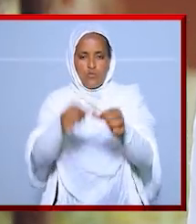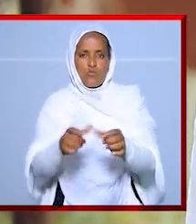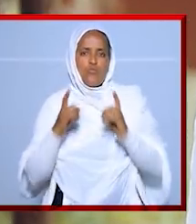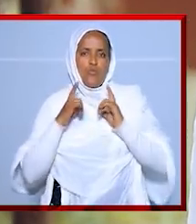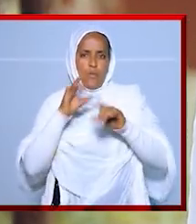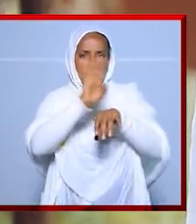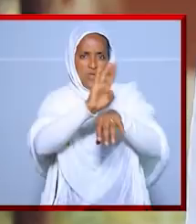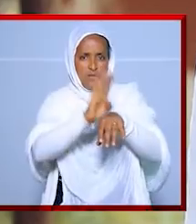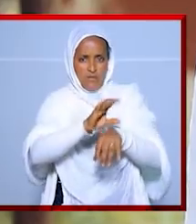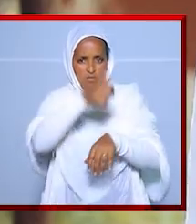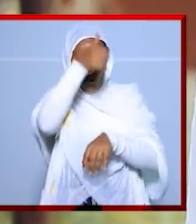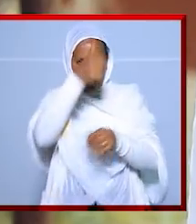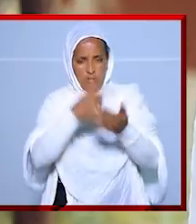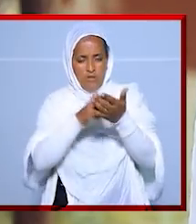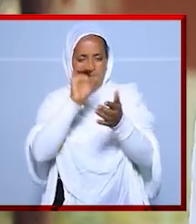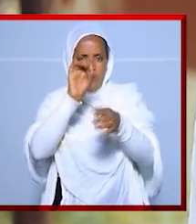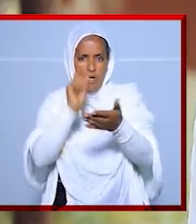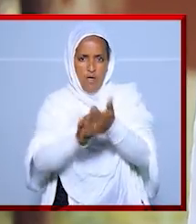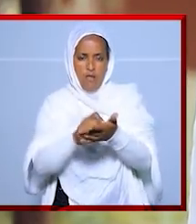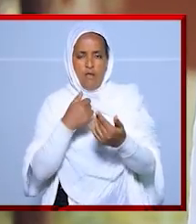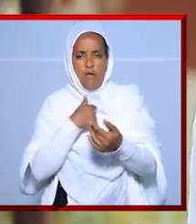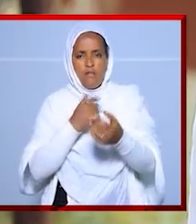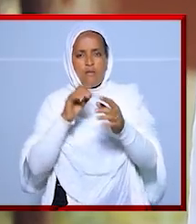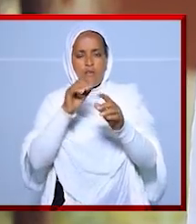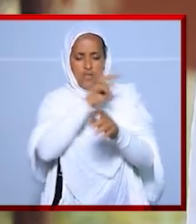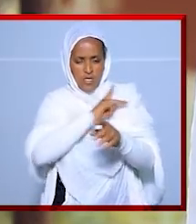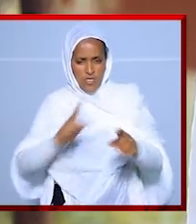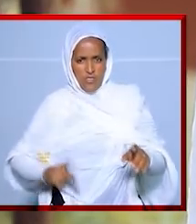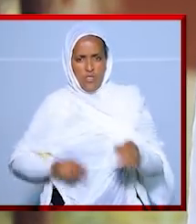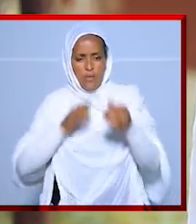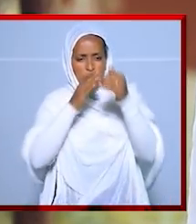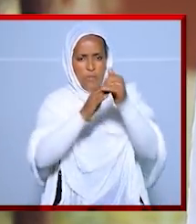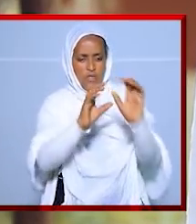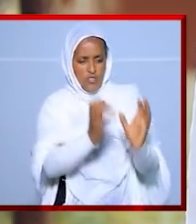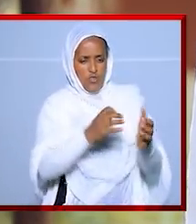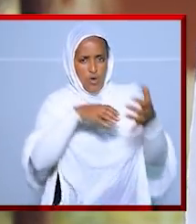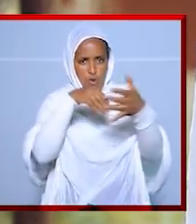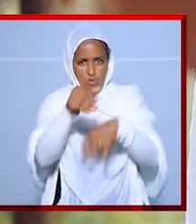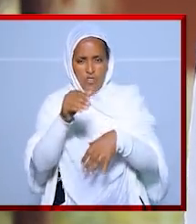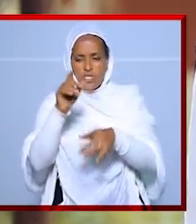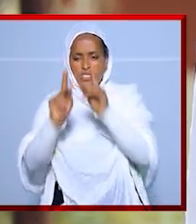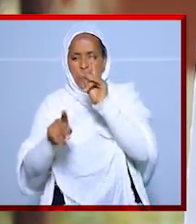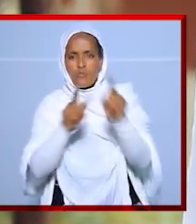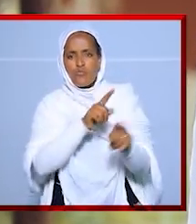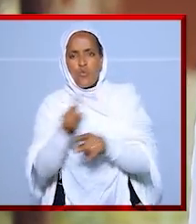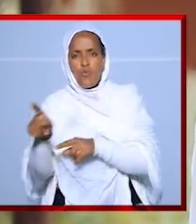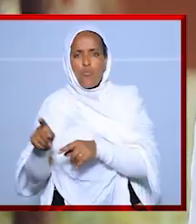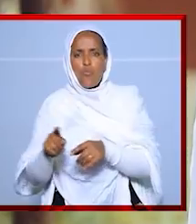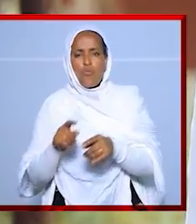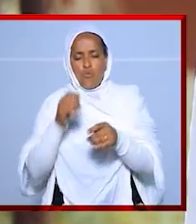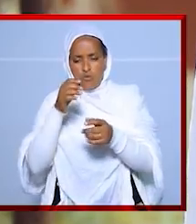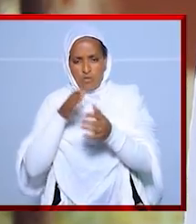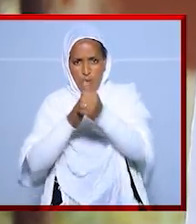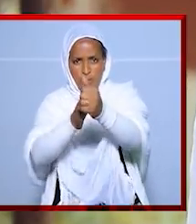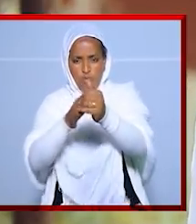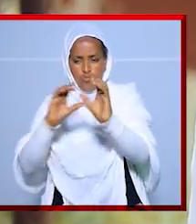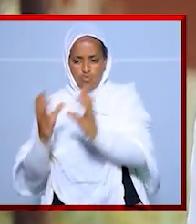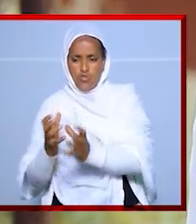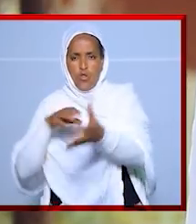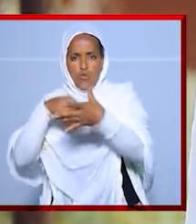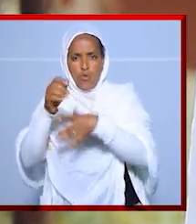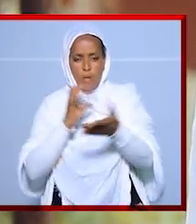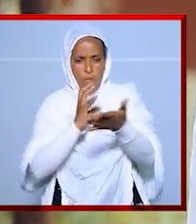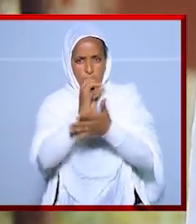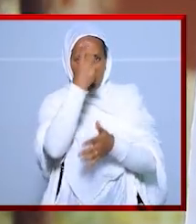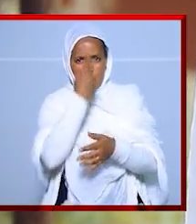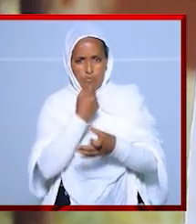ስትገጽ ዞራለች በሚገባ ታሪክ መዝግቦታል። ነገስታትን በሚገባ የመሪነታቸውን ድርሻ እንዲወጡ፣ ህዝብም ደግሞ የተመሪነቱን ድርሻ